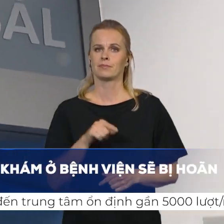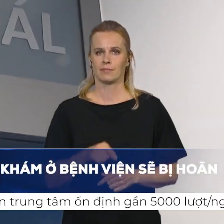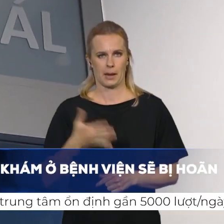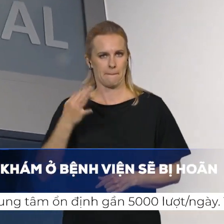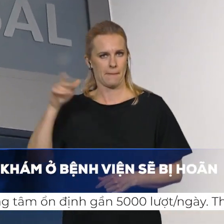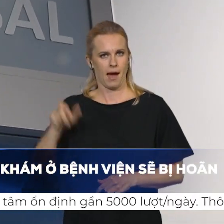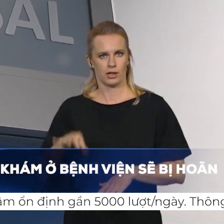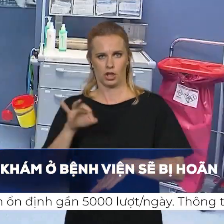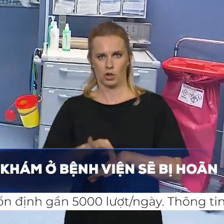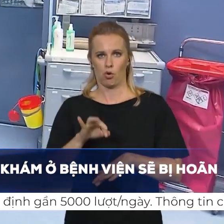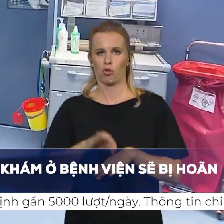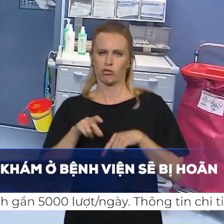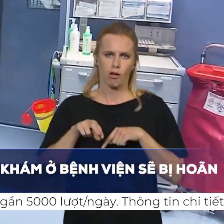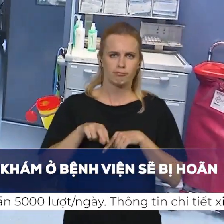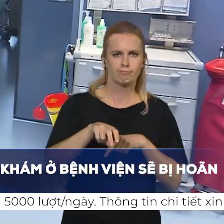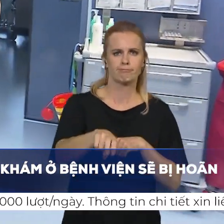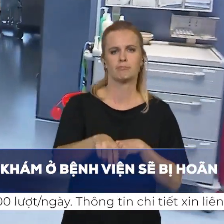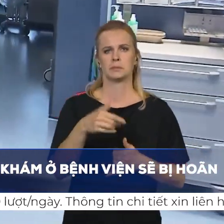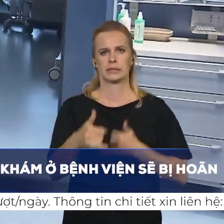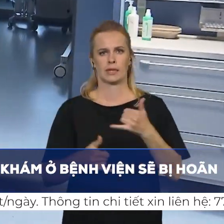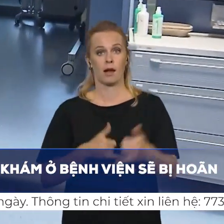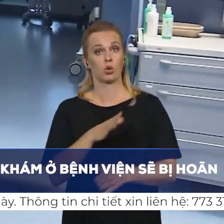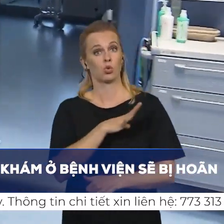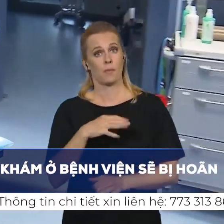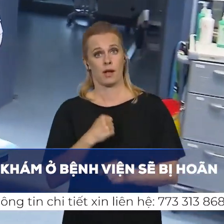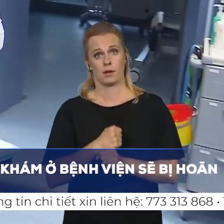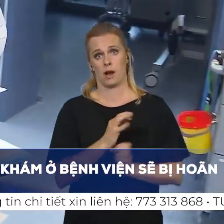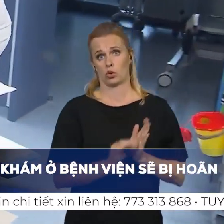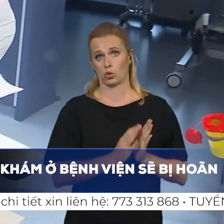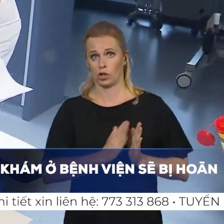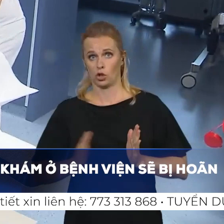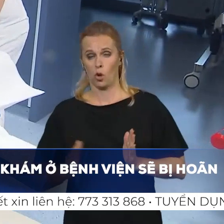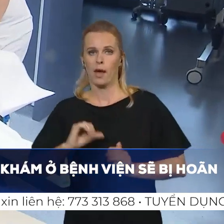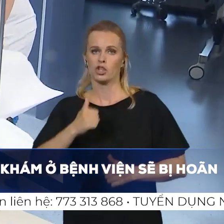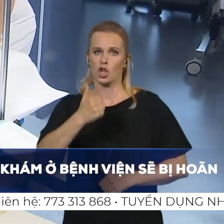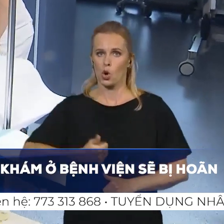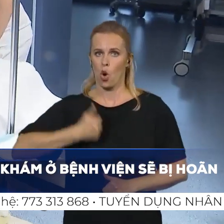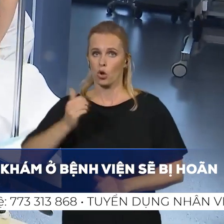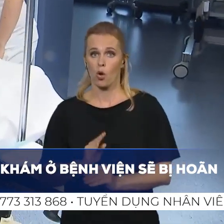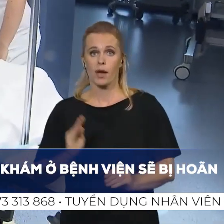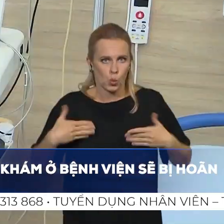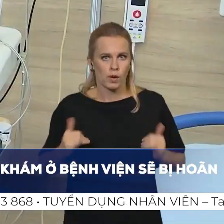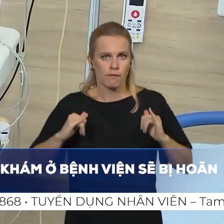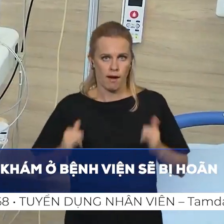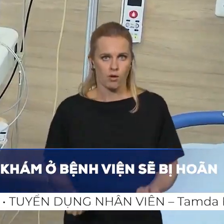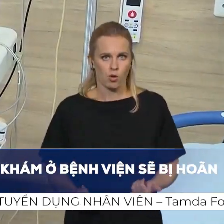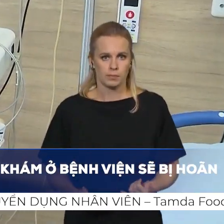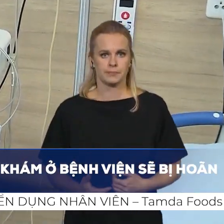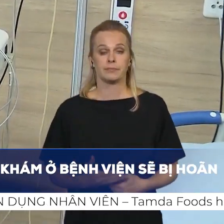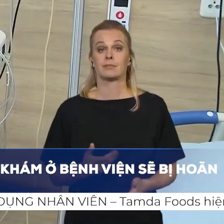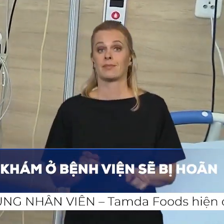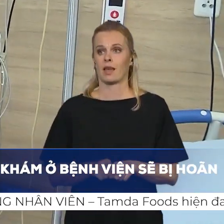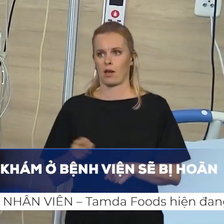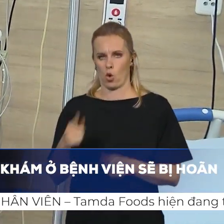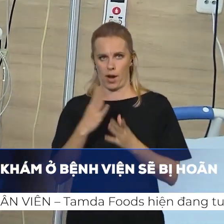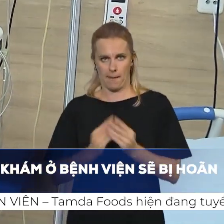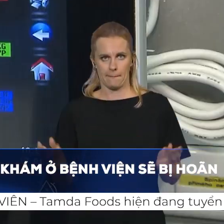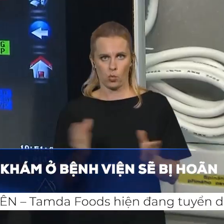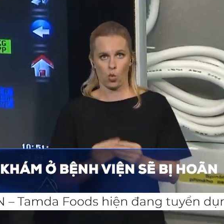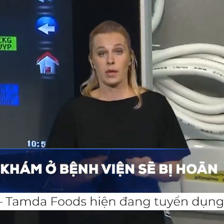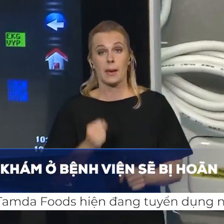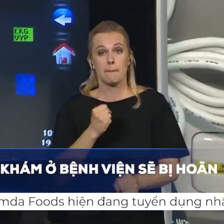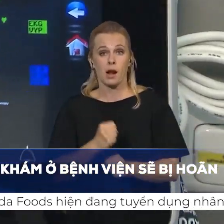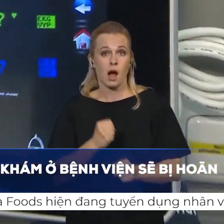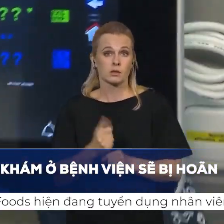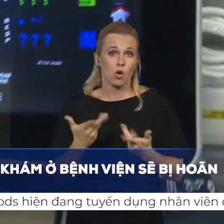Đại diện bộ phận các bác sĩ trẻ của phòng y tế Séc cho biết, nếu Bộ Y tế không thảo luận với họ, các bệnh nhân sẽ cảm thấy những hạn chế. Họ không thể đảm